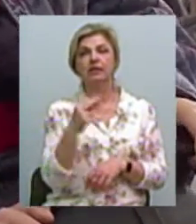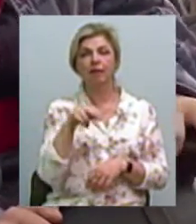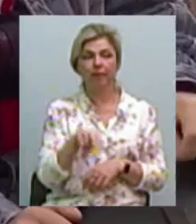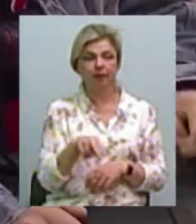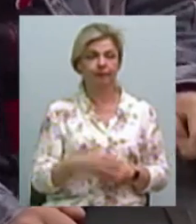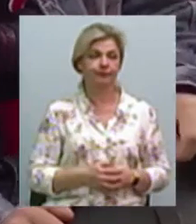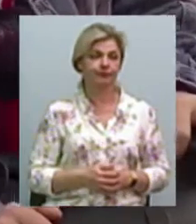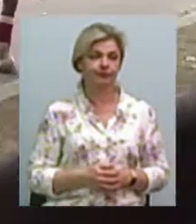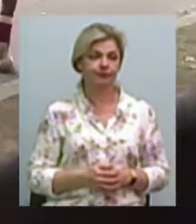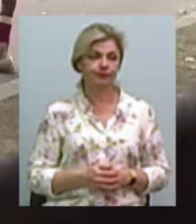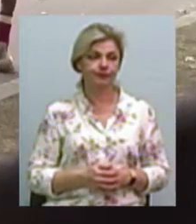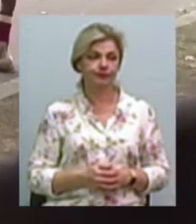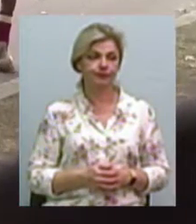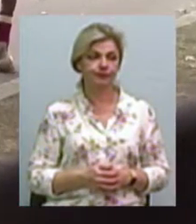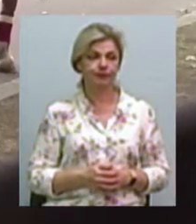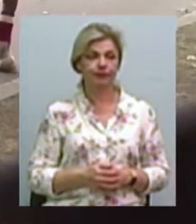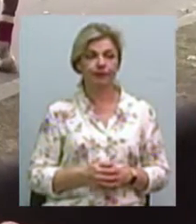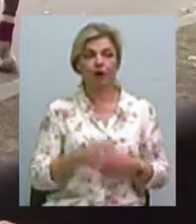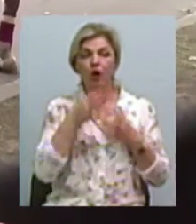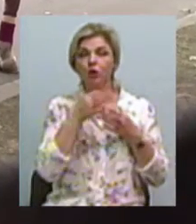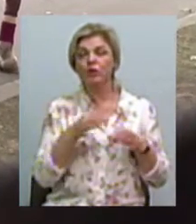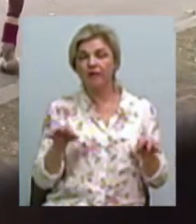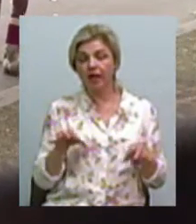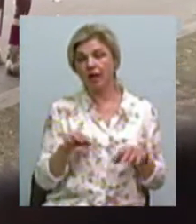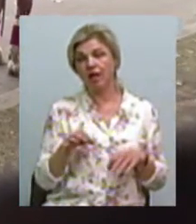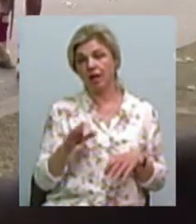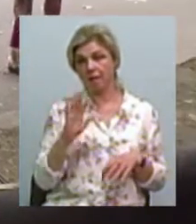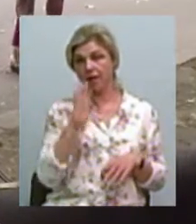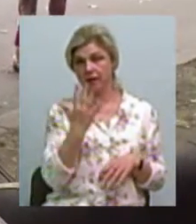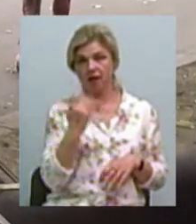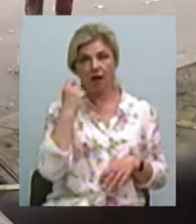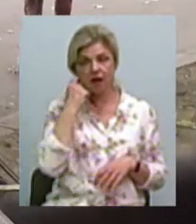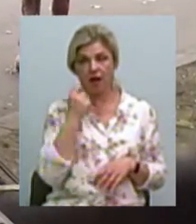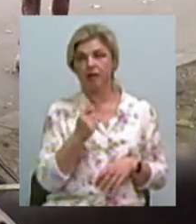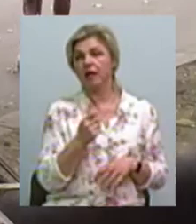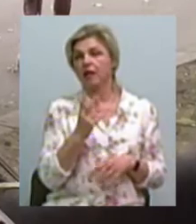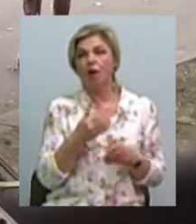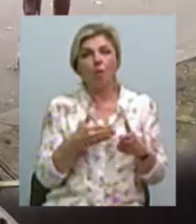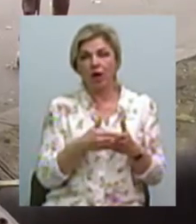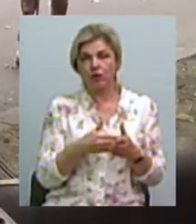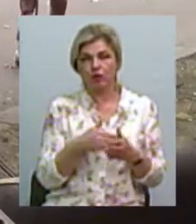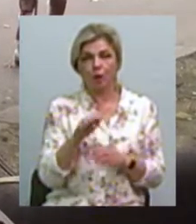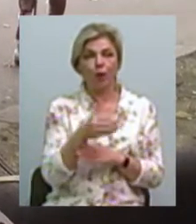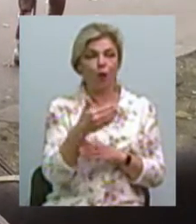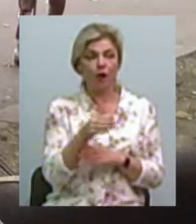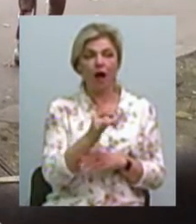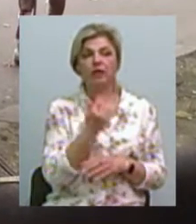дисплеєю нижніх кінцівок. Дозвілля п'ятирічної дитини не обмежується прогулянками. Чим ти